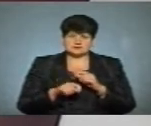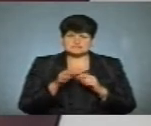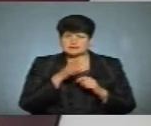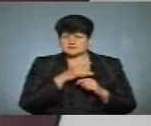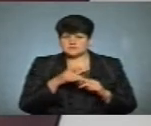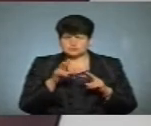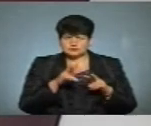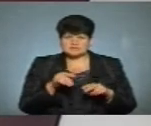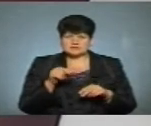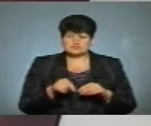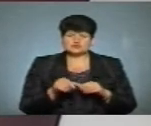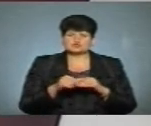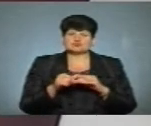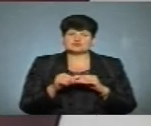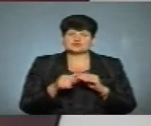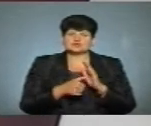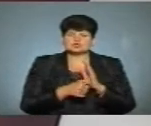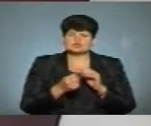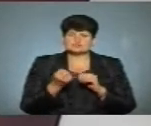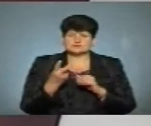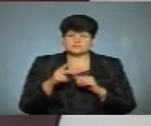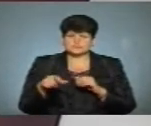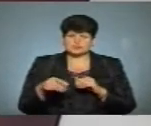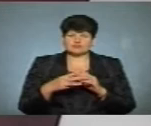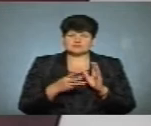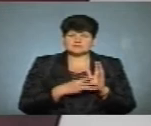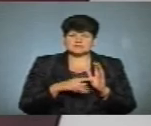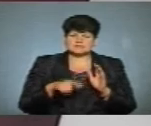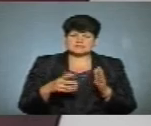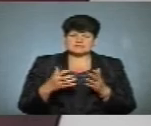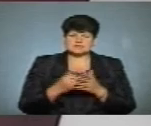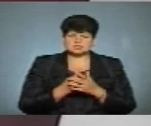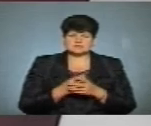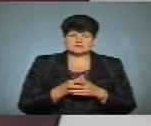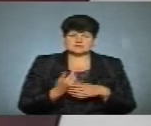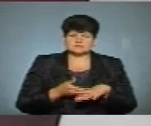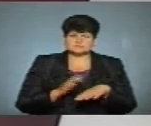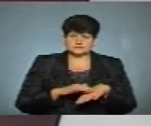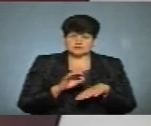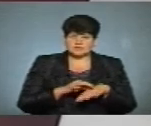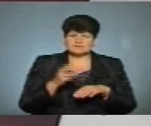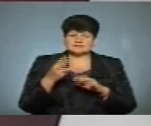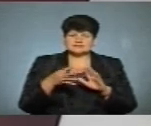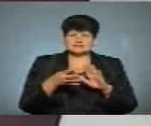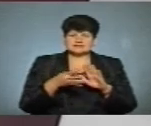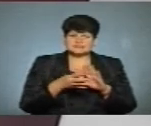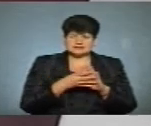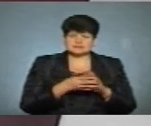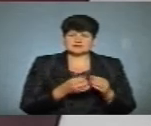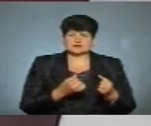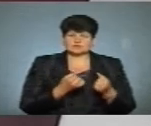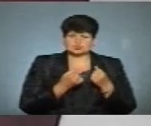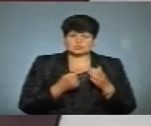спостереження 1612 осіб. У 18 виявили гострий перебіг захворювання, а в 39 – імунітет